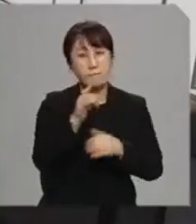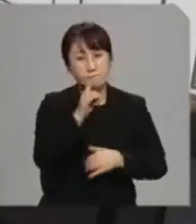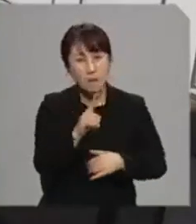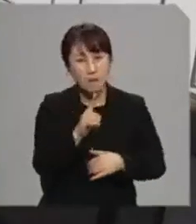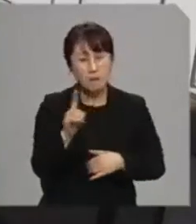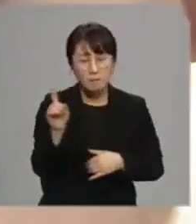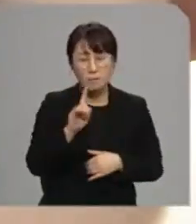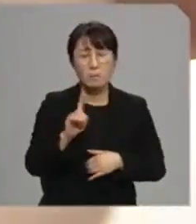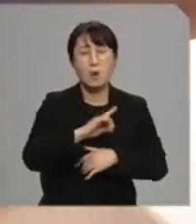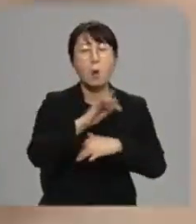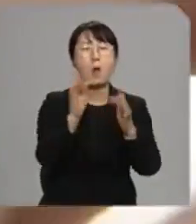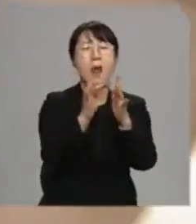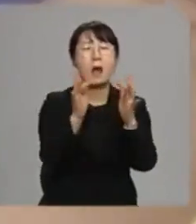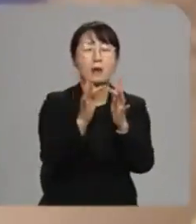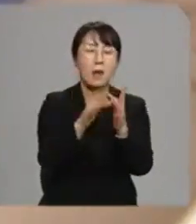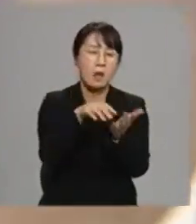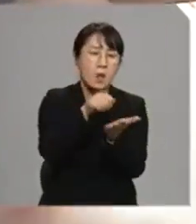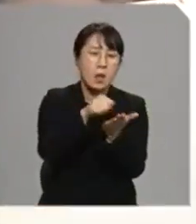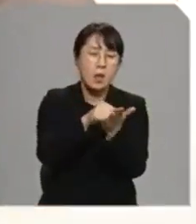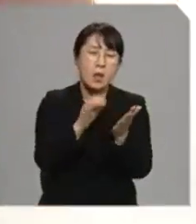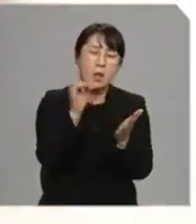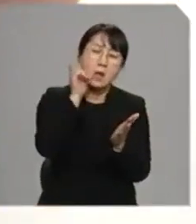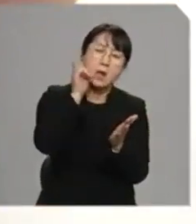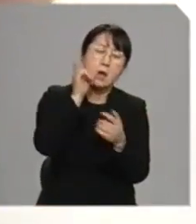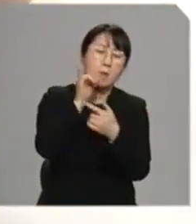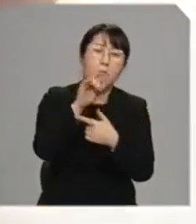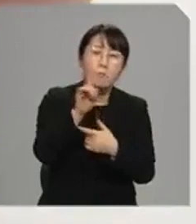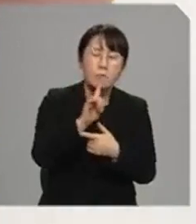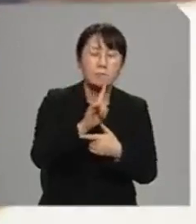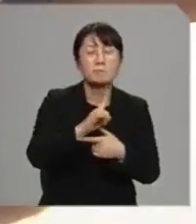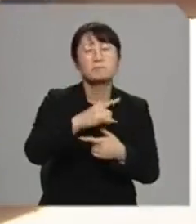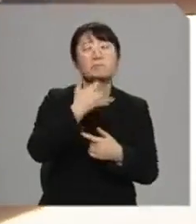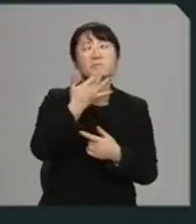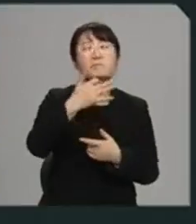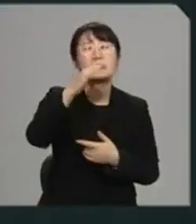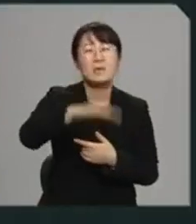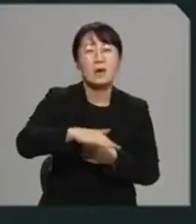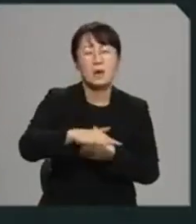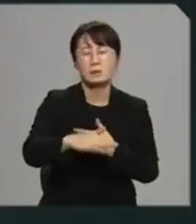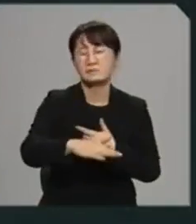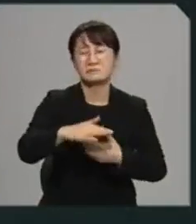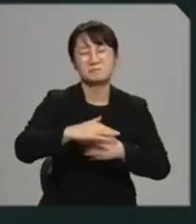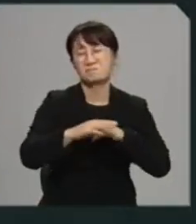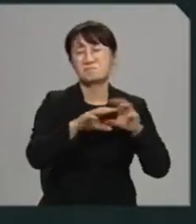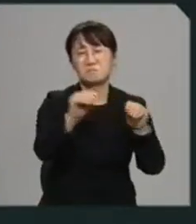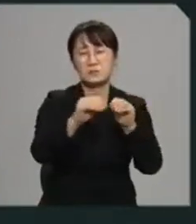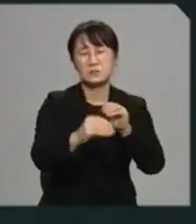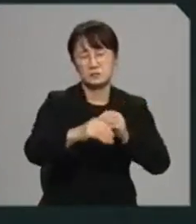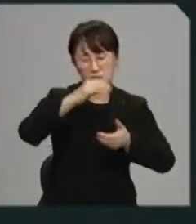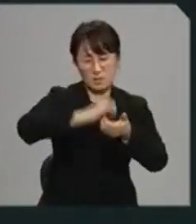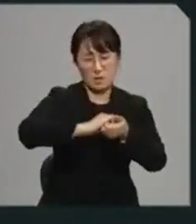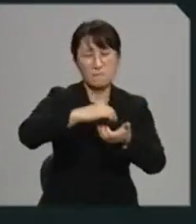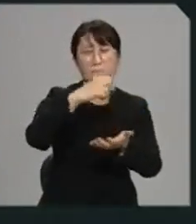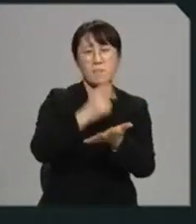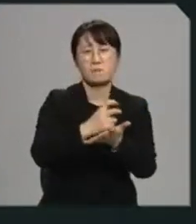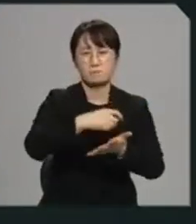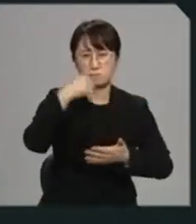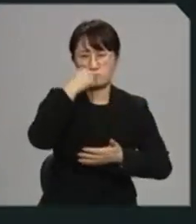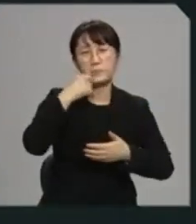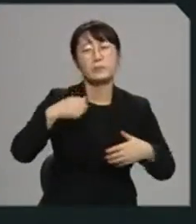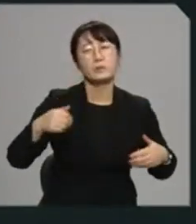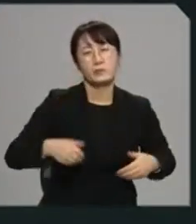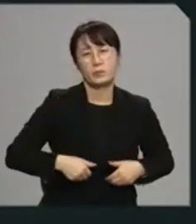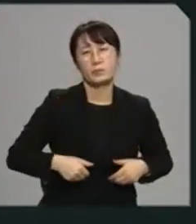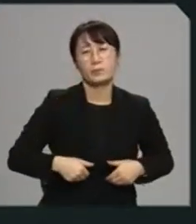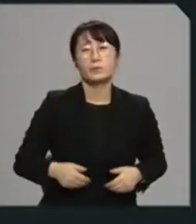무엇보다 온라인 도박 에 대한 자의 접근을 제한할 수 있도록 했다고 말합니다 KBS